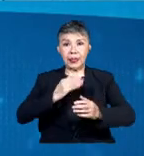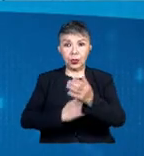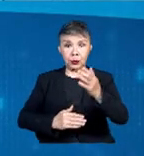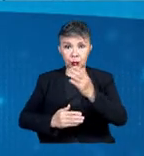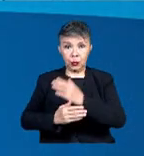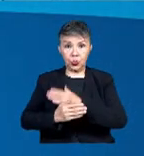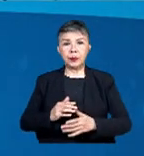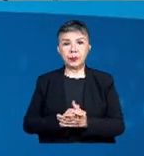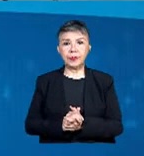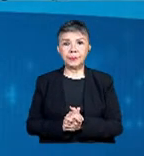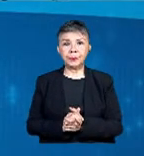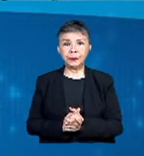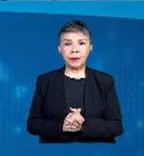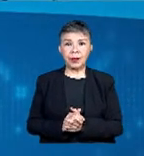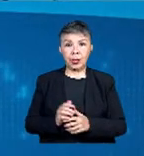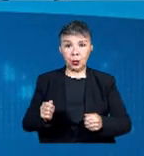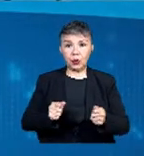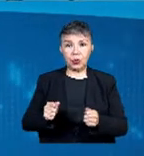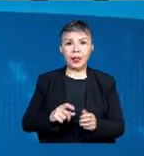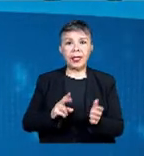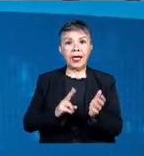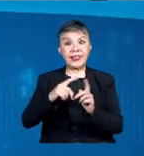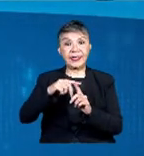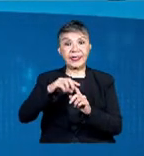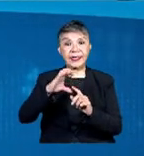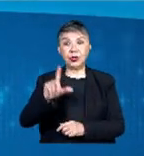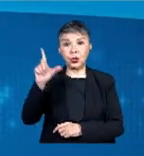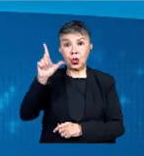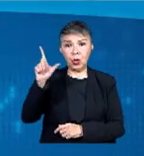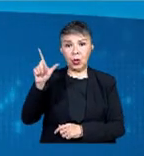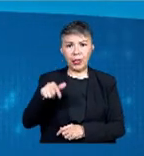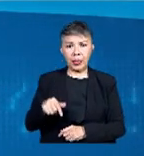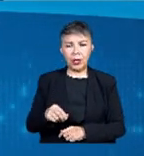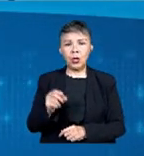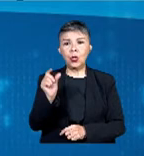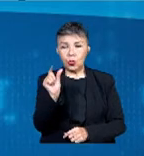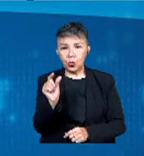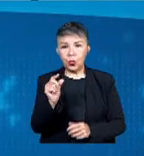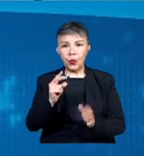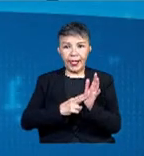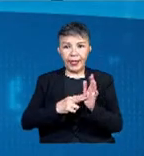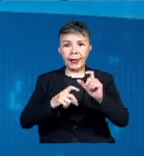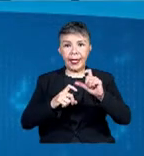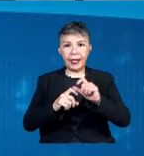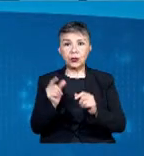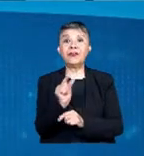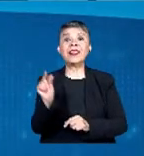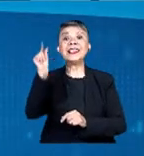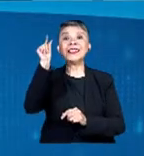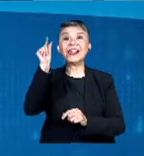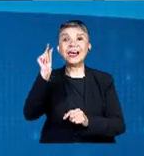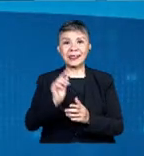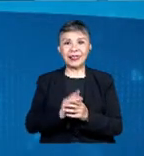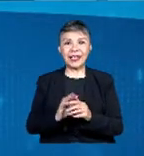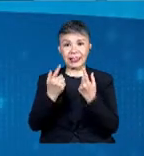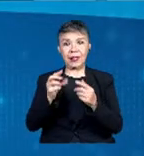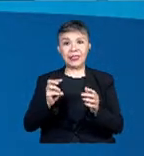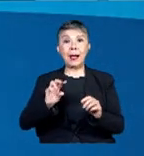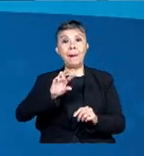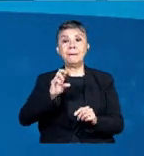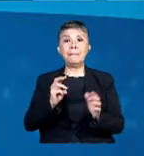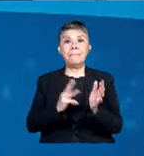atlet-atlet kita yang dikoordinasikan oleh NPC yang di Solo itu adalah UNS, Universitas 11